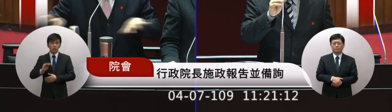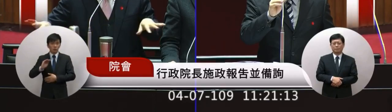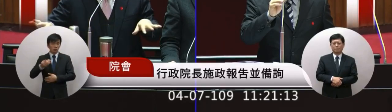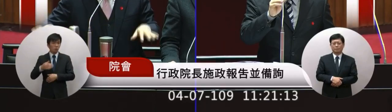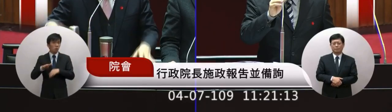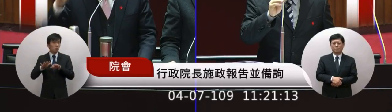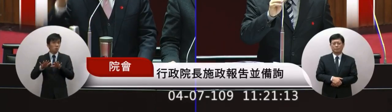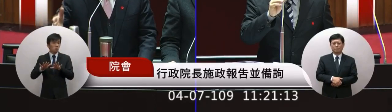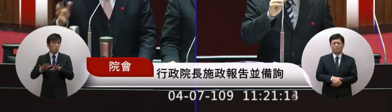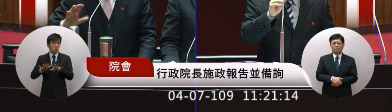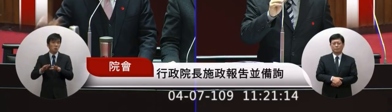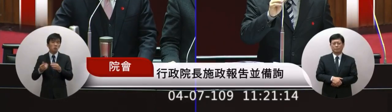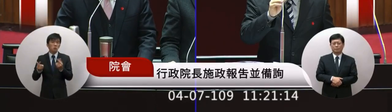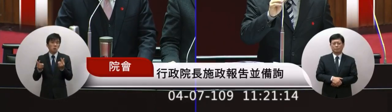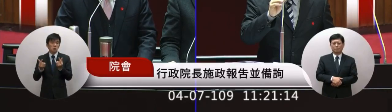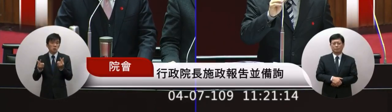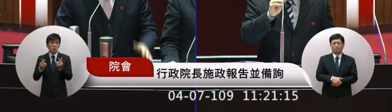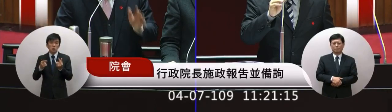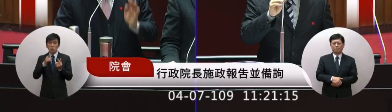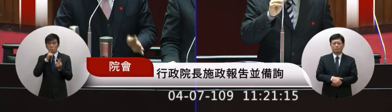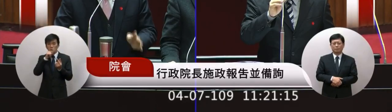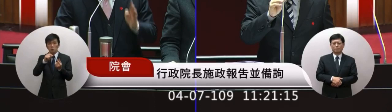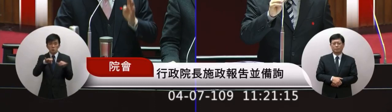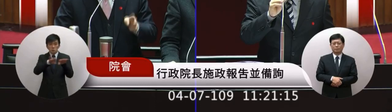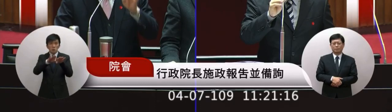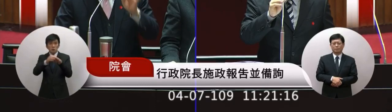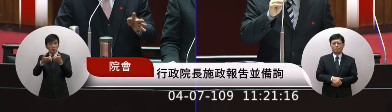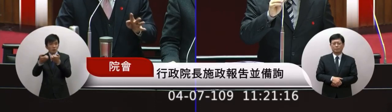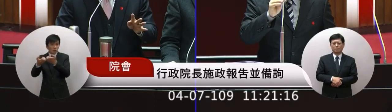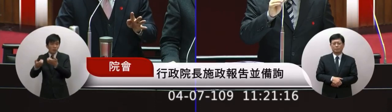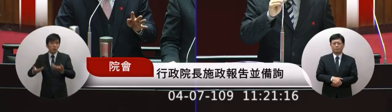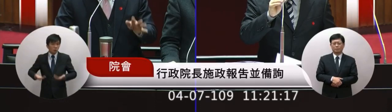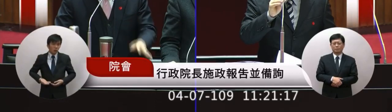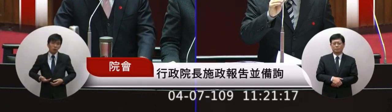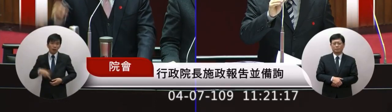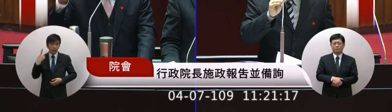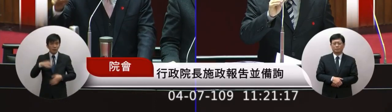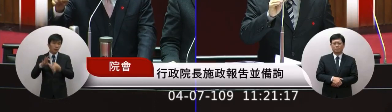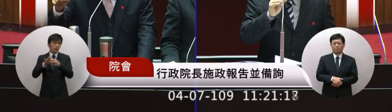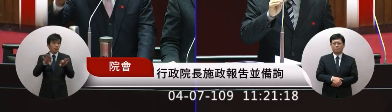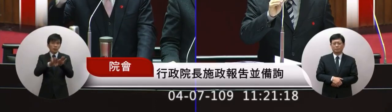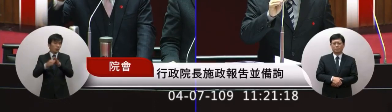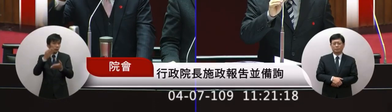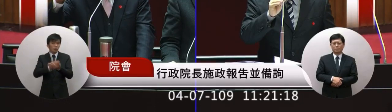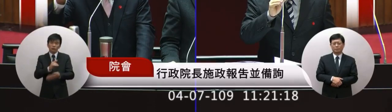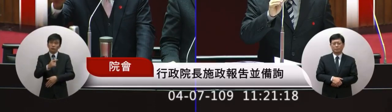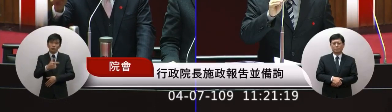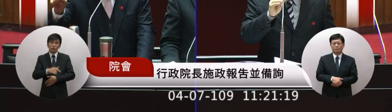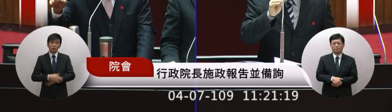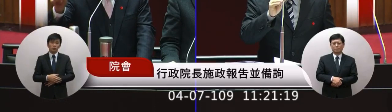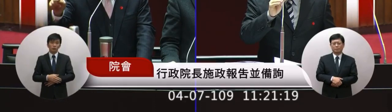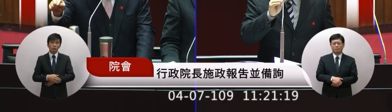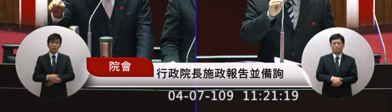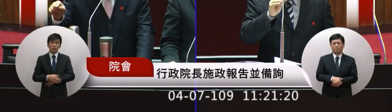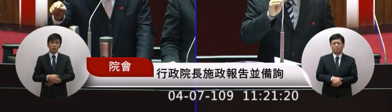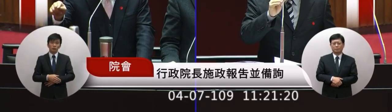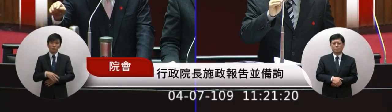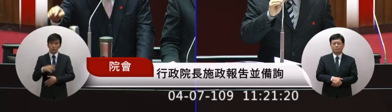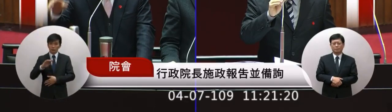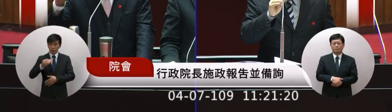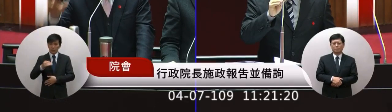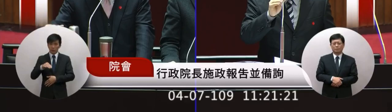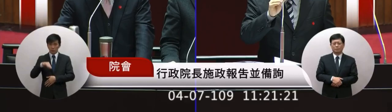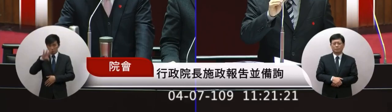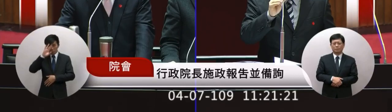要拆开或者不放连假的规划，现在没有这样。不过我们在紧盯的疫情发